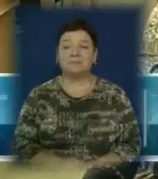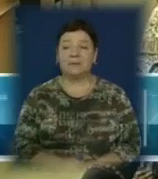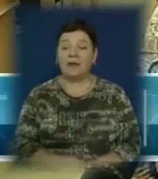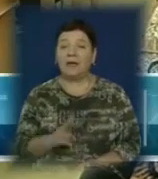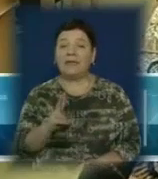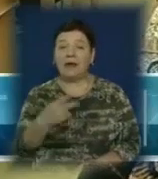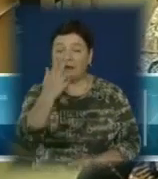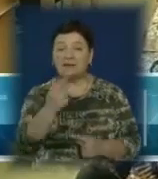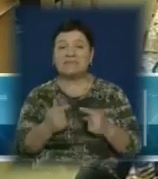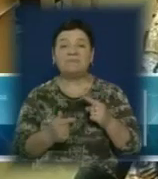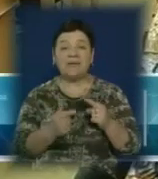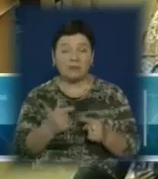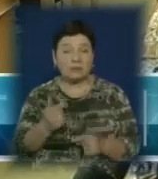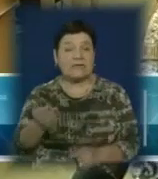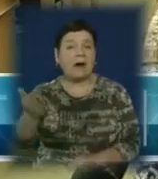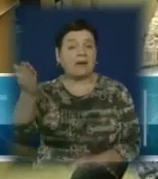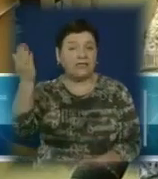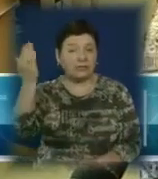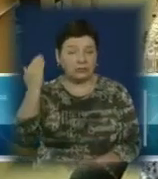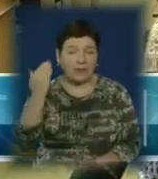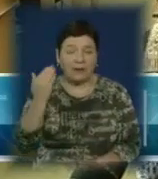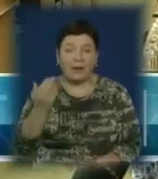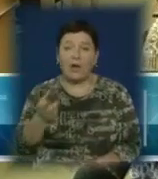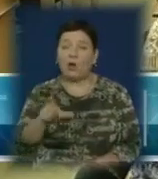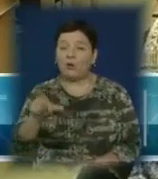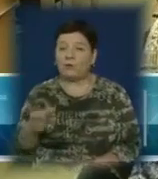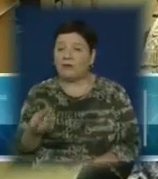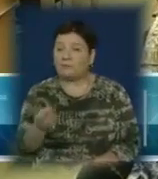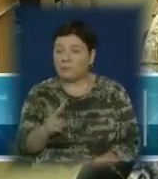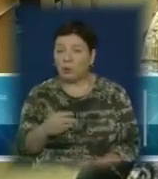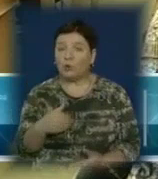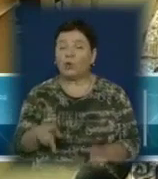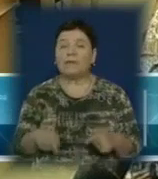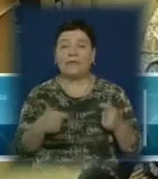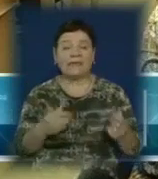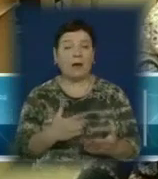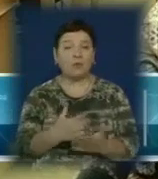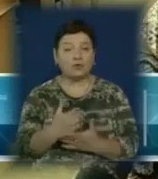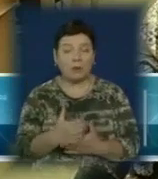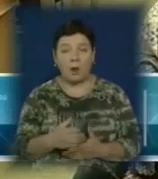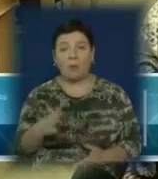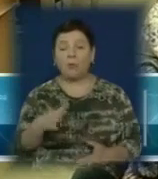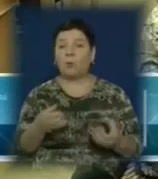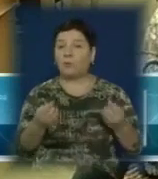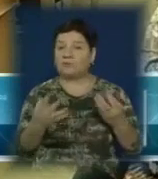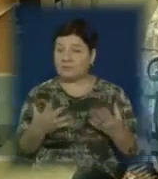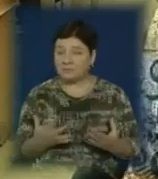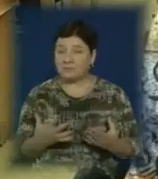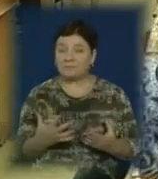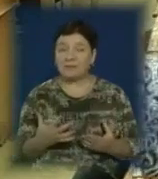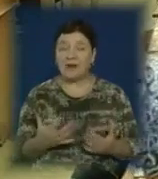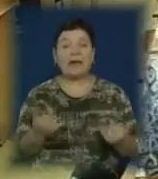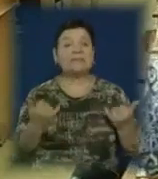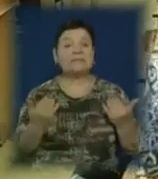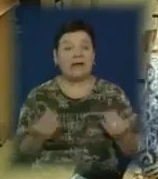Як звиклося раніше, так, люди йшли безпосередньо до надавача послуг. І це їм було простіше, здавалося, так?